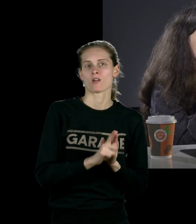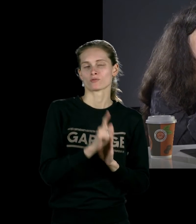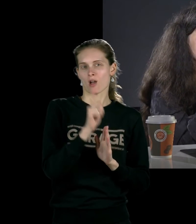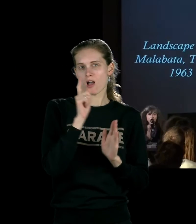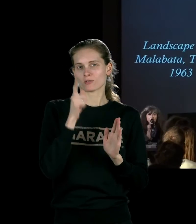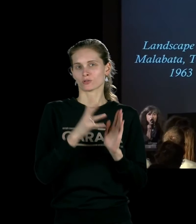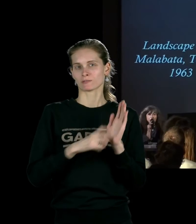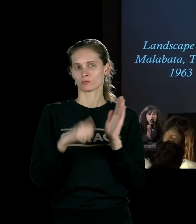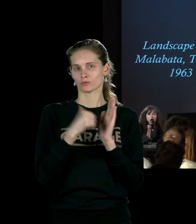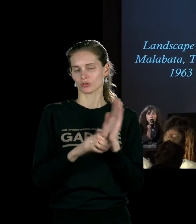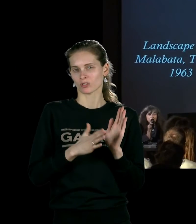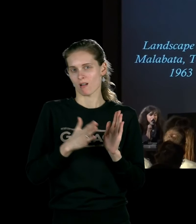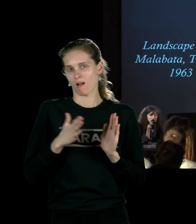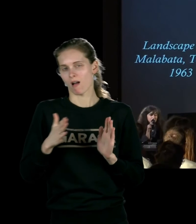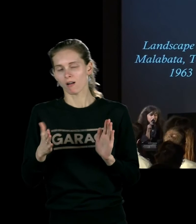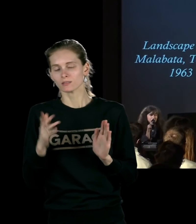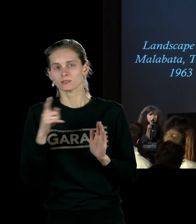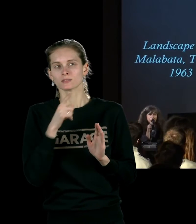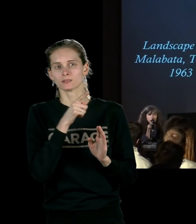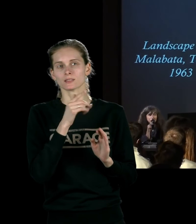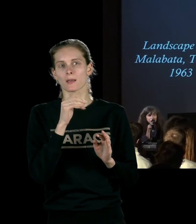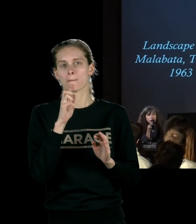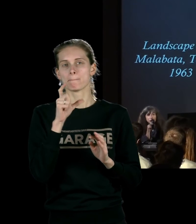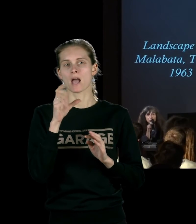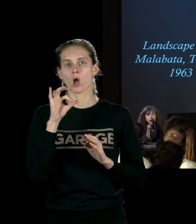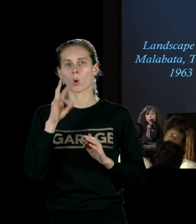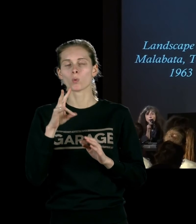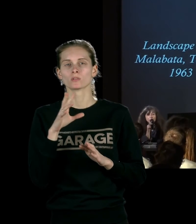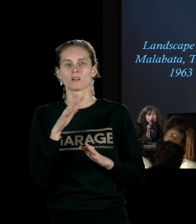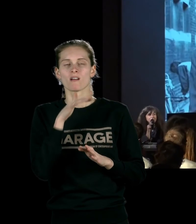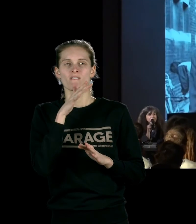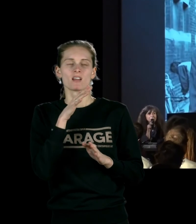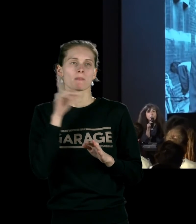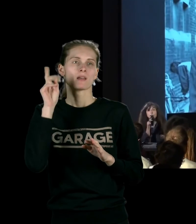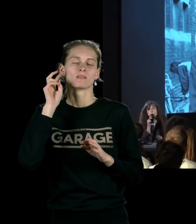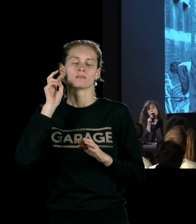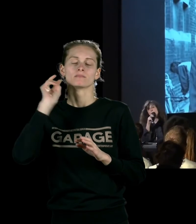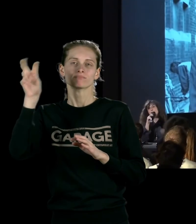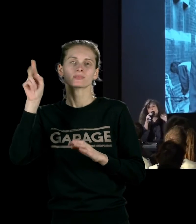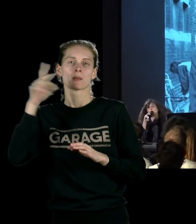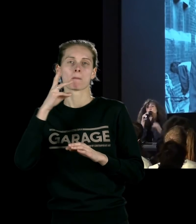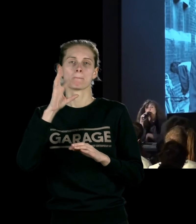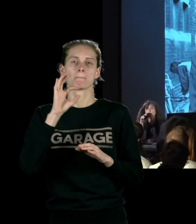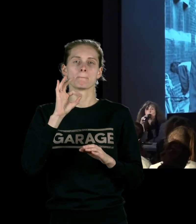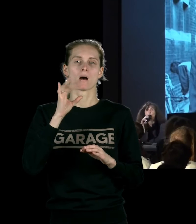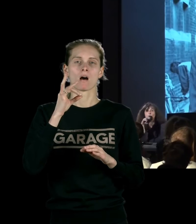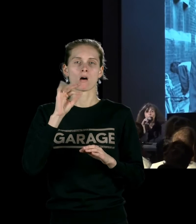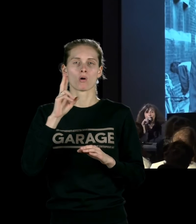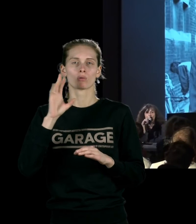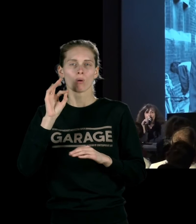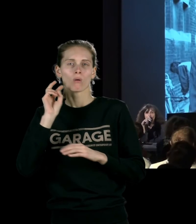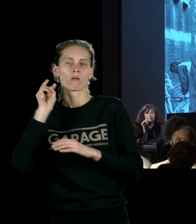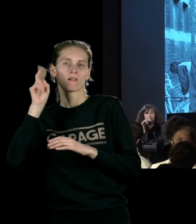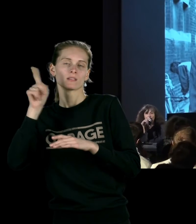времени проводит в Марокко, где он дружит, знакомится с американскими битниками, в том числе с Уильямом